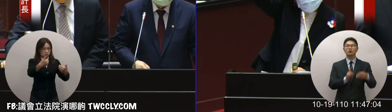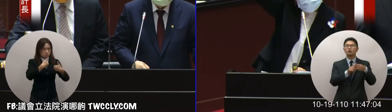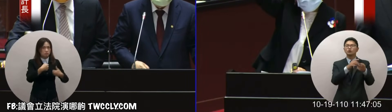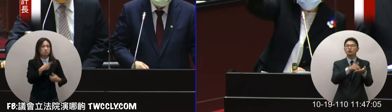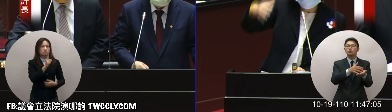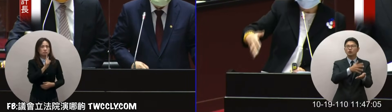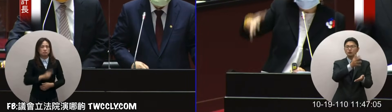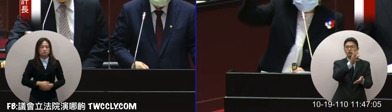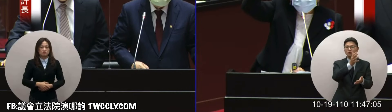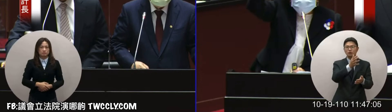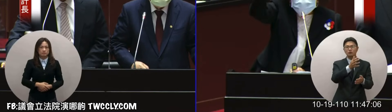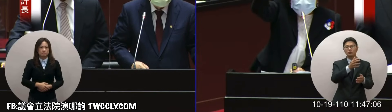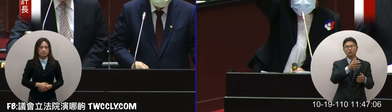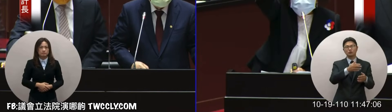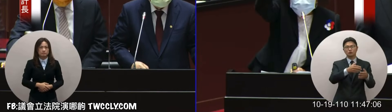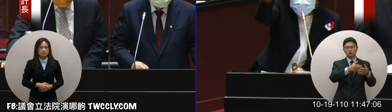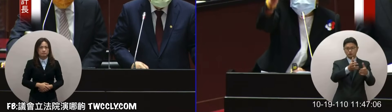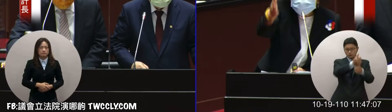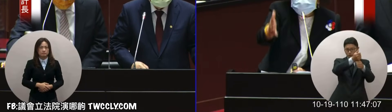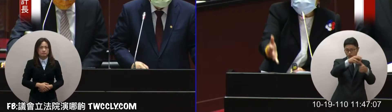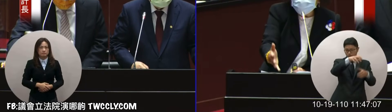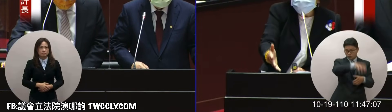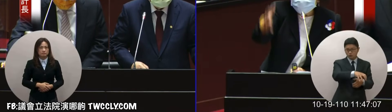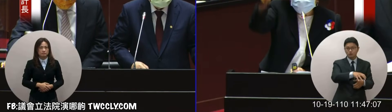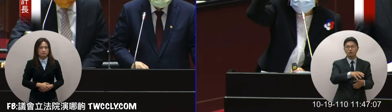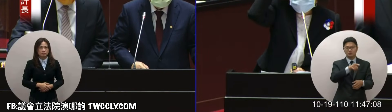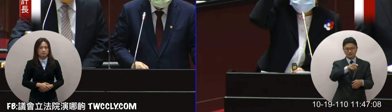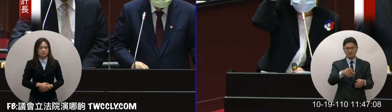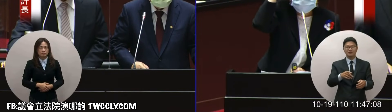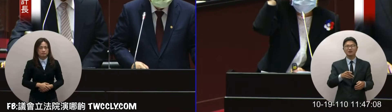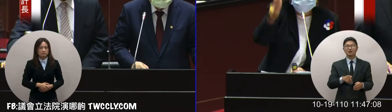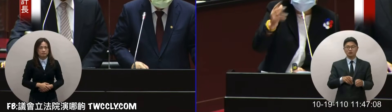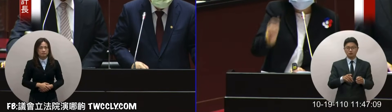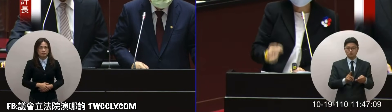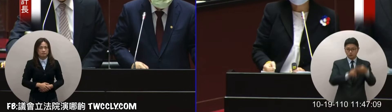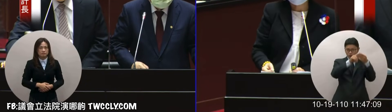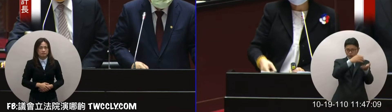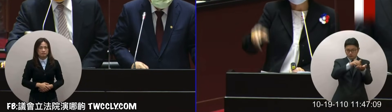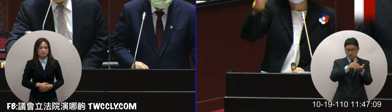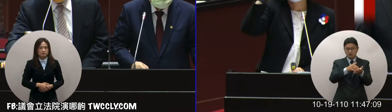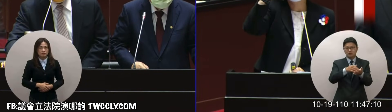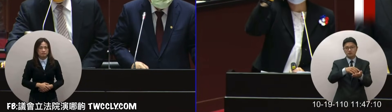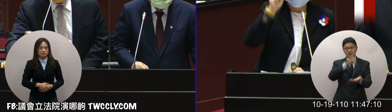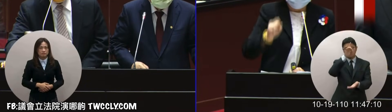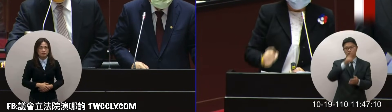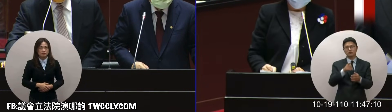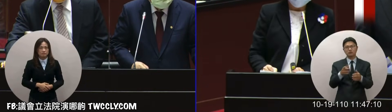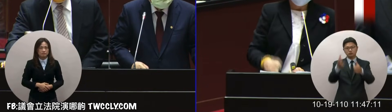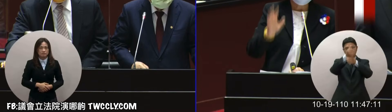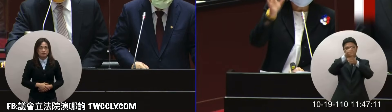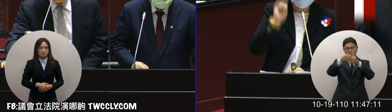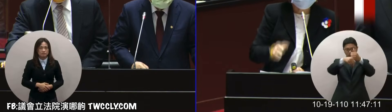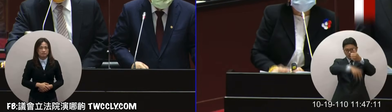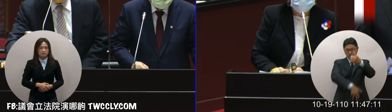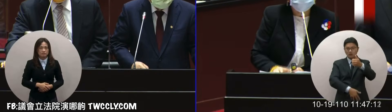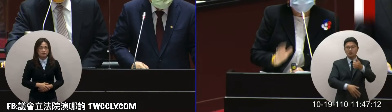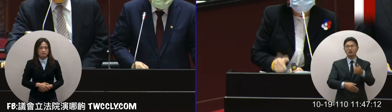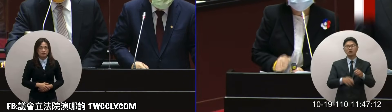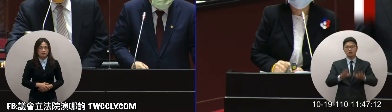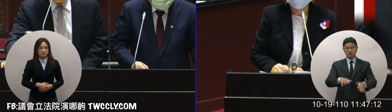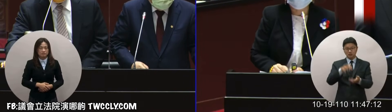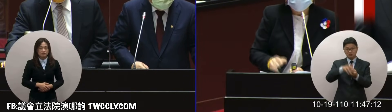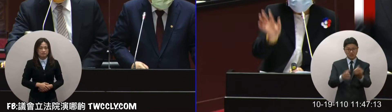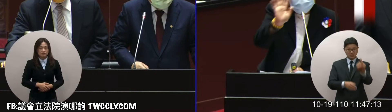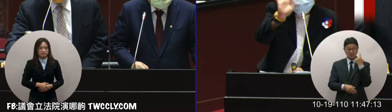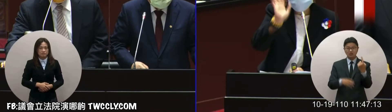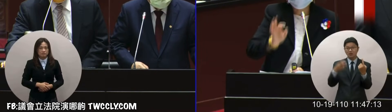你是最上位的，所有的我们的主计一条边呢，现在所有的行政机关八十块，今嘛好恭喜